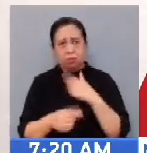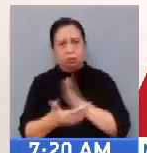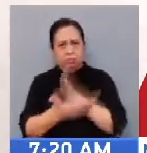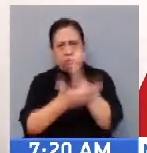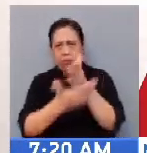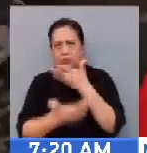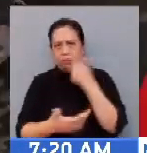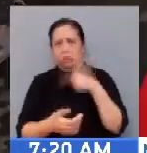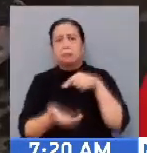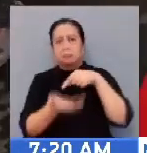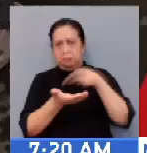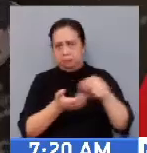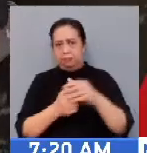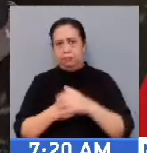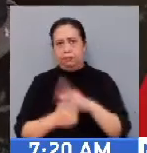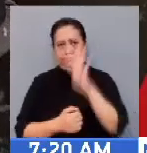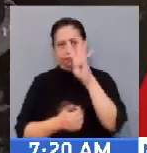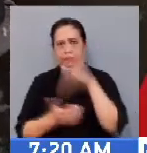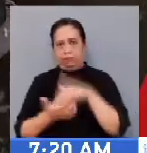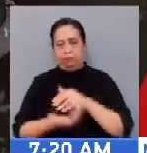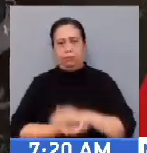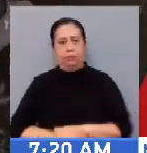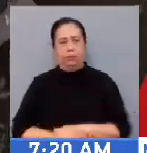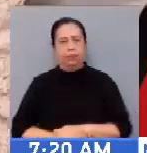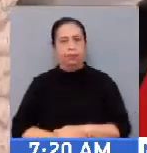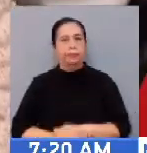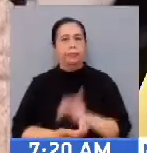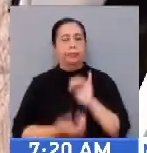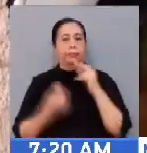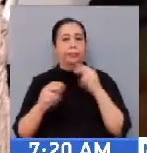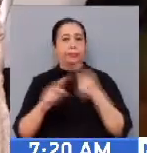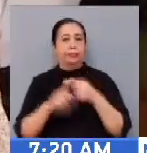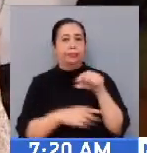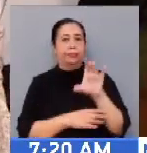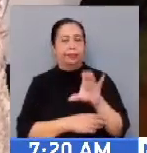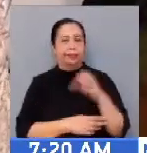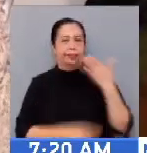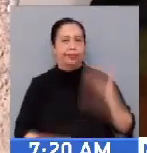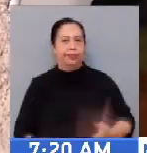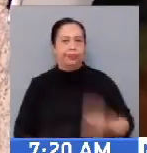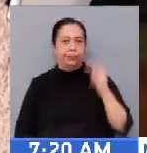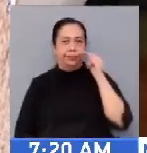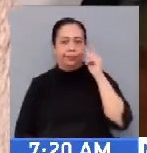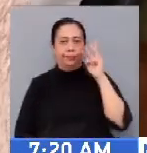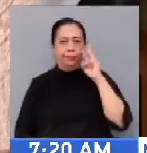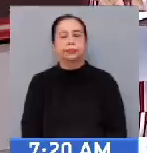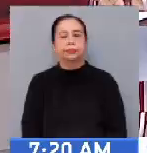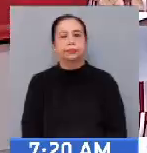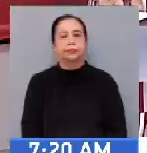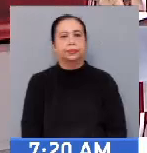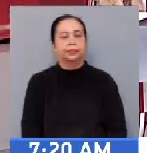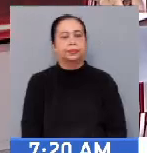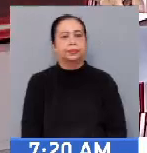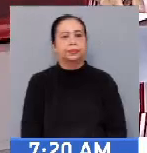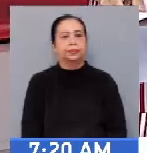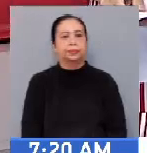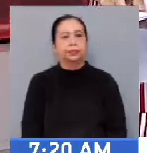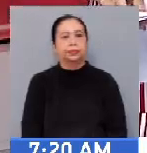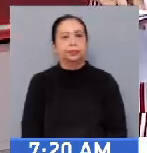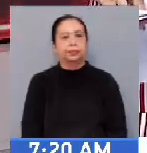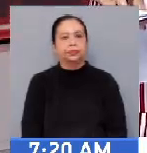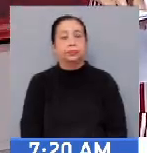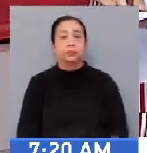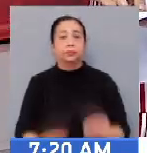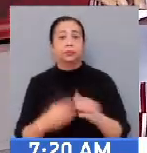kasi 4,000. Yan ang unang balita sa Quezon City. Nico Wahe, buong puso para sa Pilipino. Mahigit 7 milyong